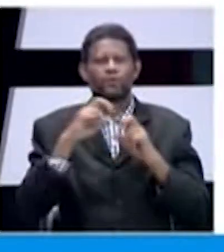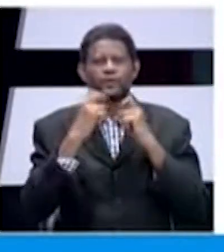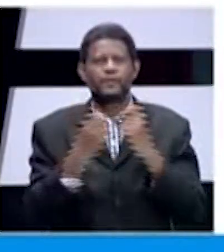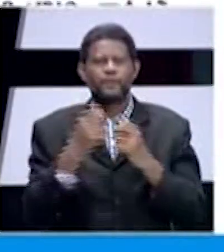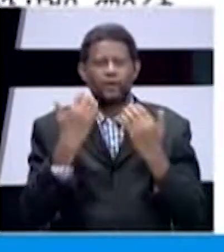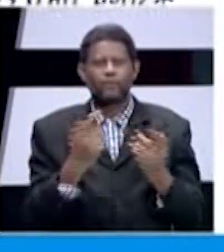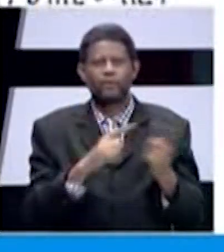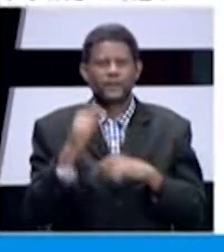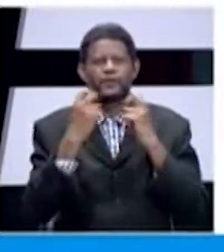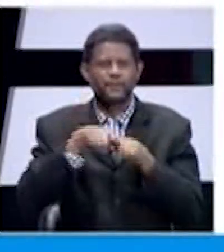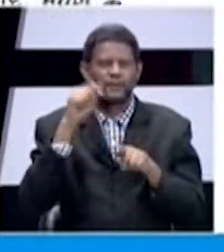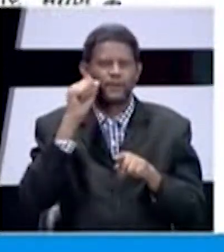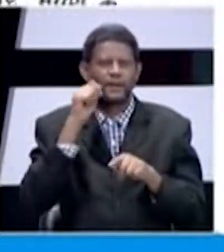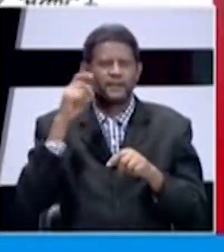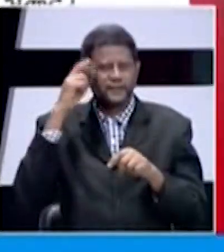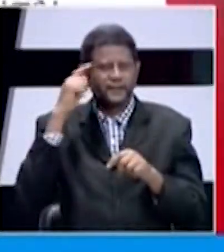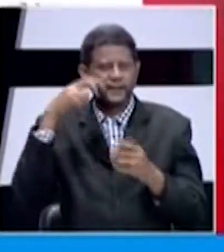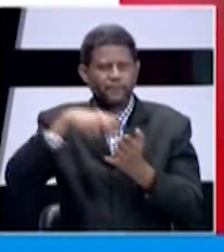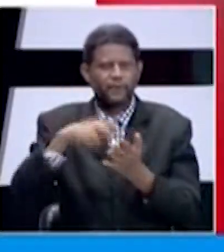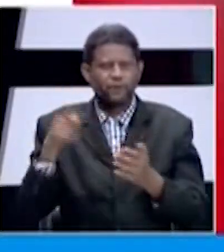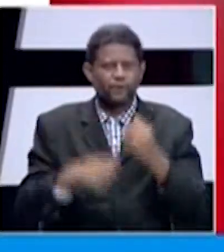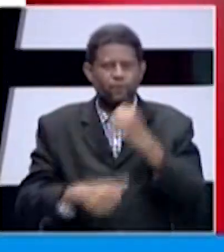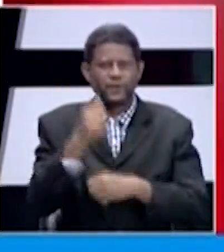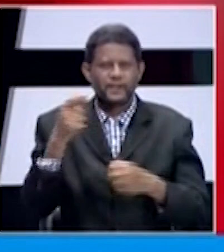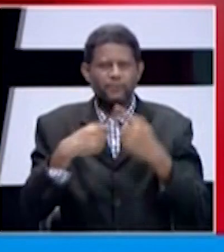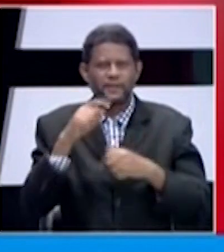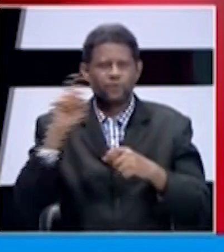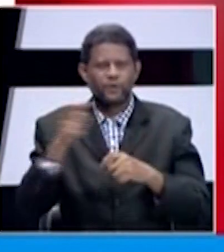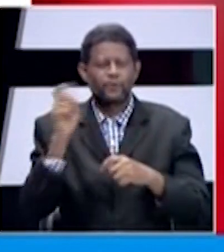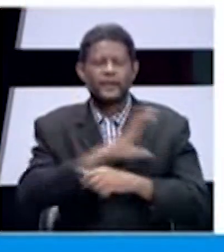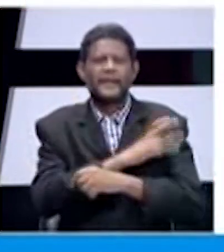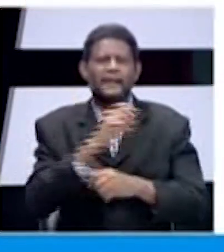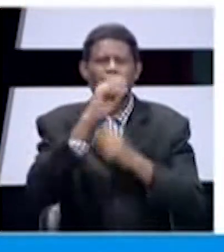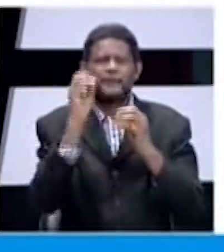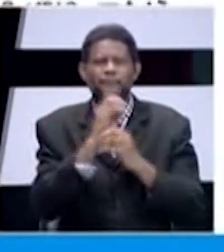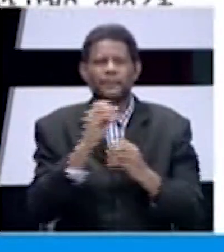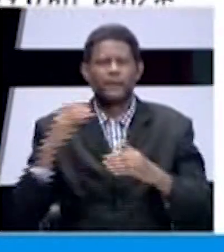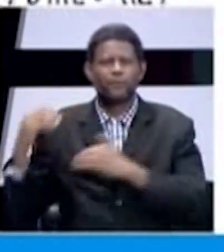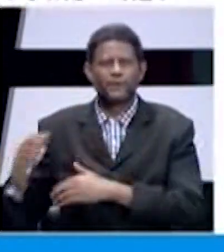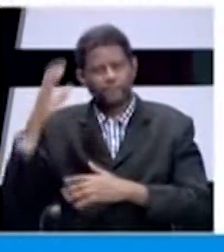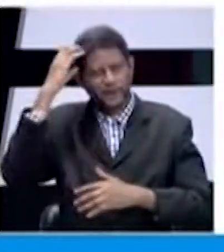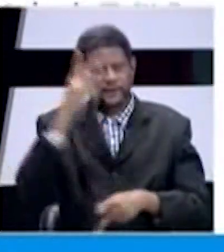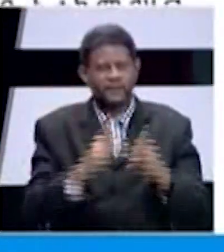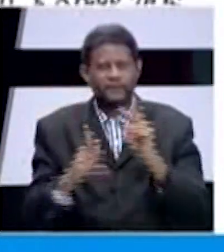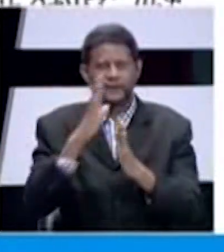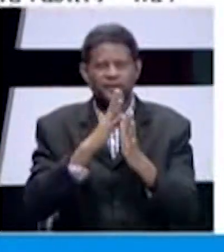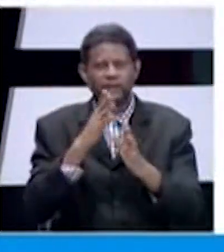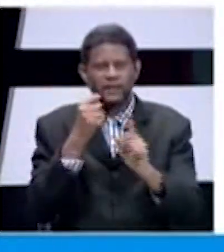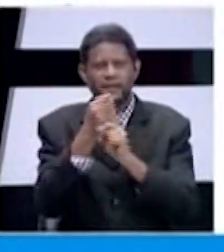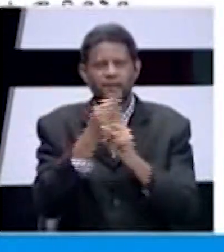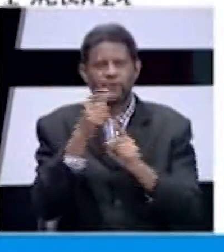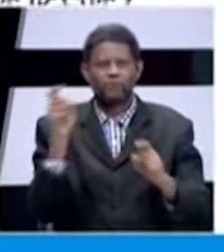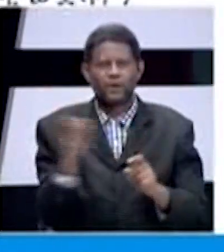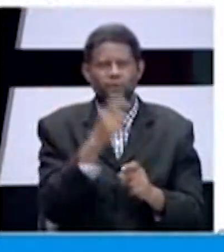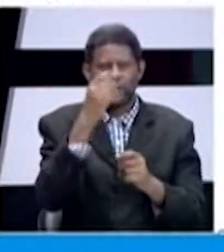ከም ትማሊ ንትግራይ ንምምብርካኽ ኮነ ንምጉዳእ ዝመፅእ ዝኾነ ይኹን ሓይሊ ብዘየገድስ ኣብ ጎኒ መንግስትን ህዝብን ተሰሊፉ ክቃለስ